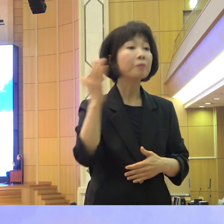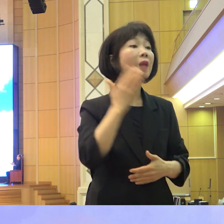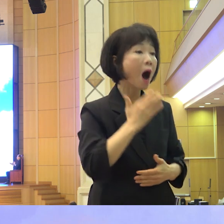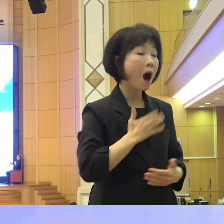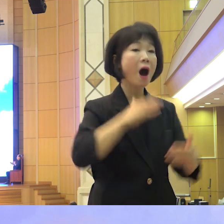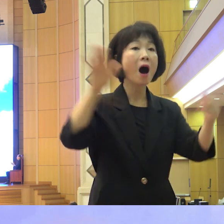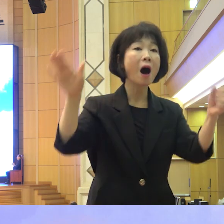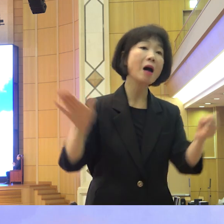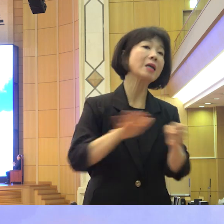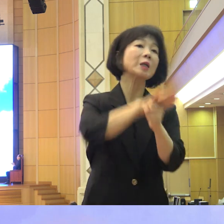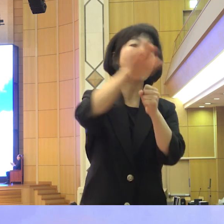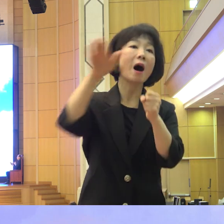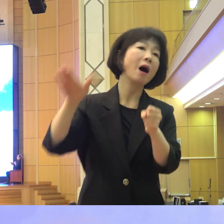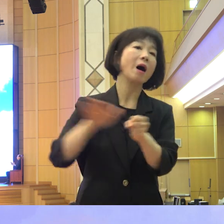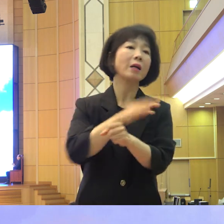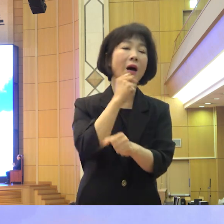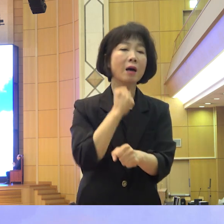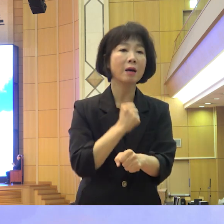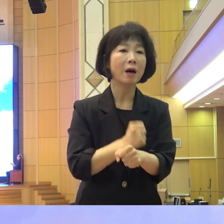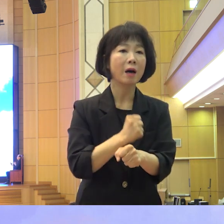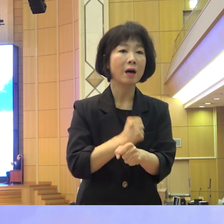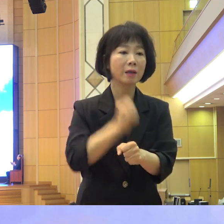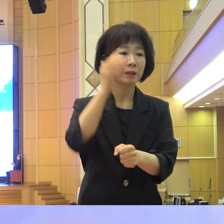사랑하신 날